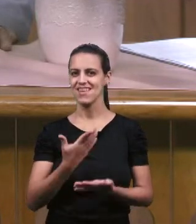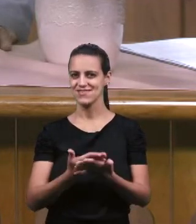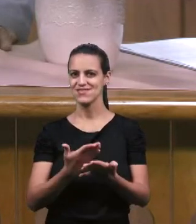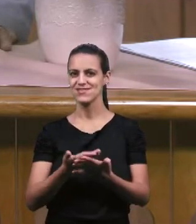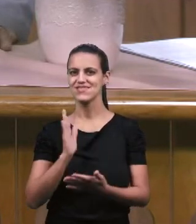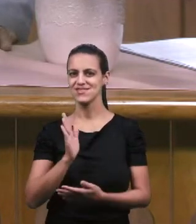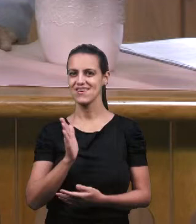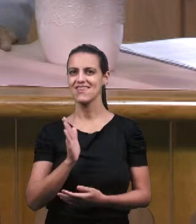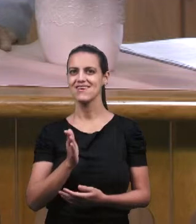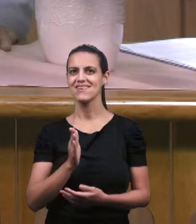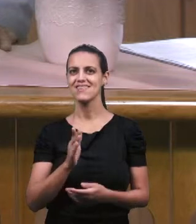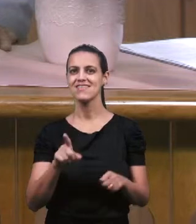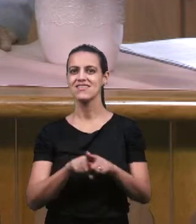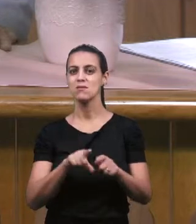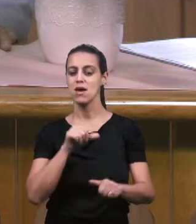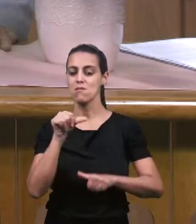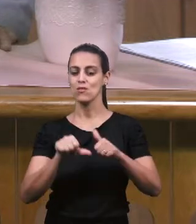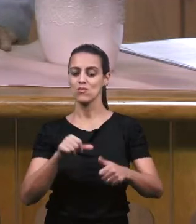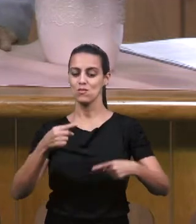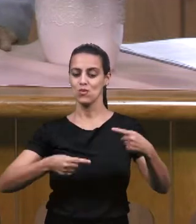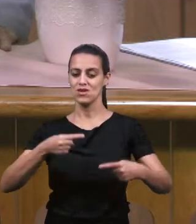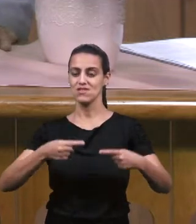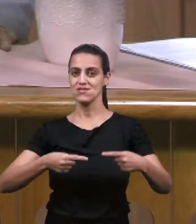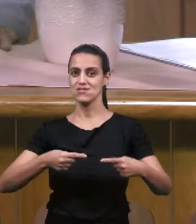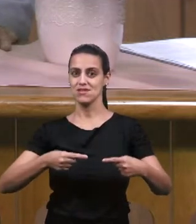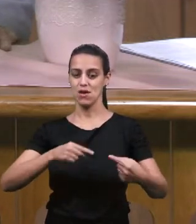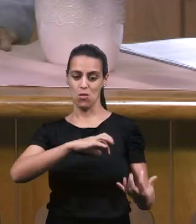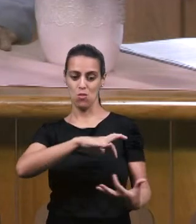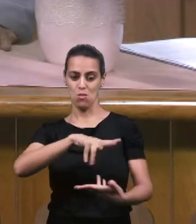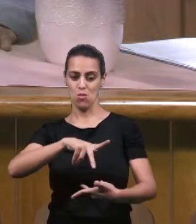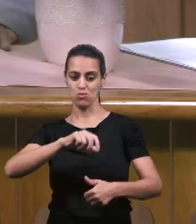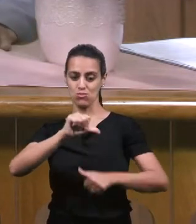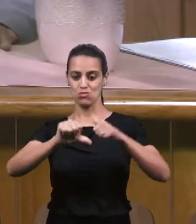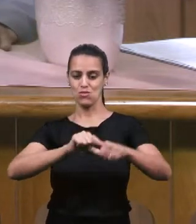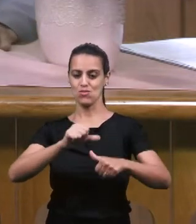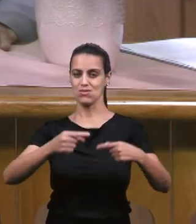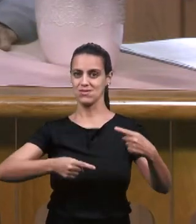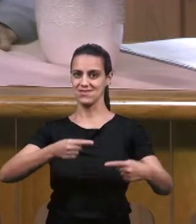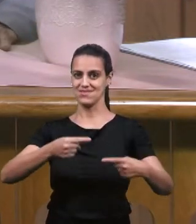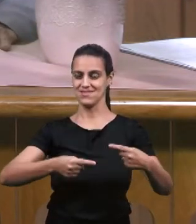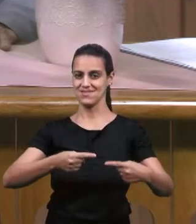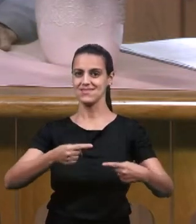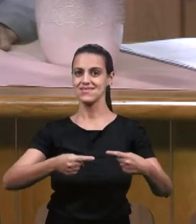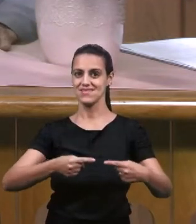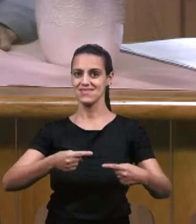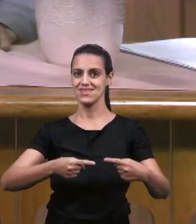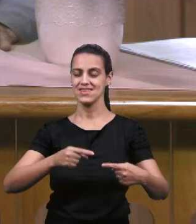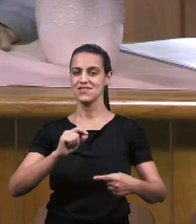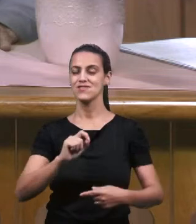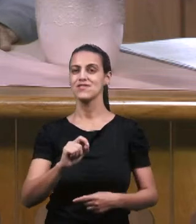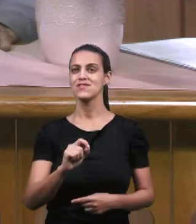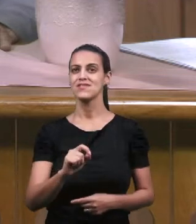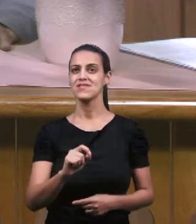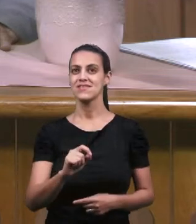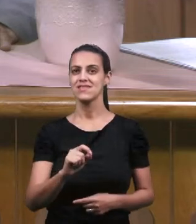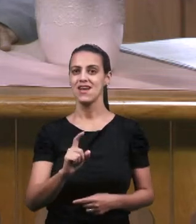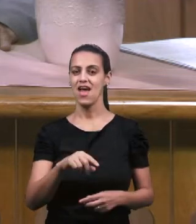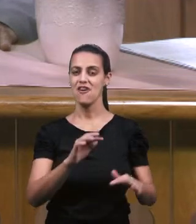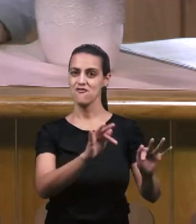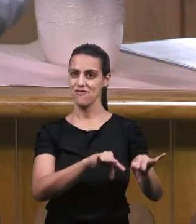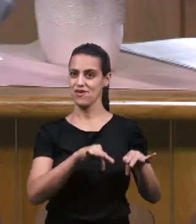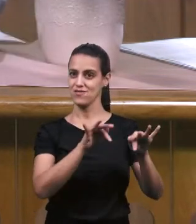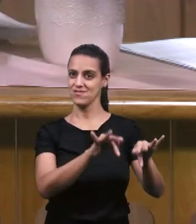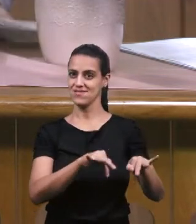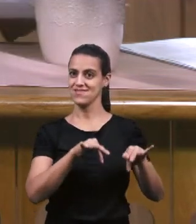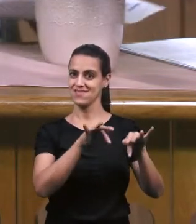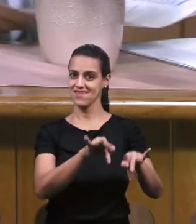Donc la parole de Dieu a eu une grande participation et le changement politique du monde a été dans la